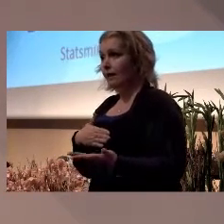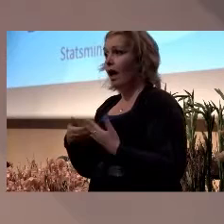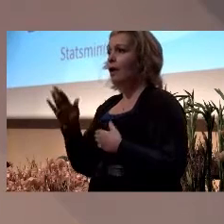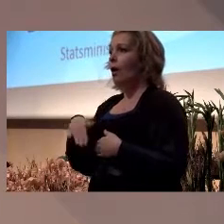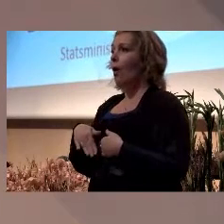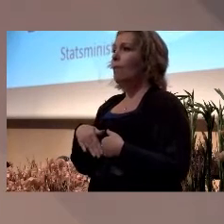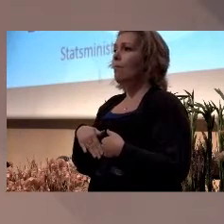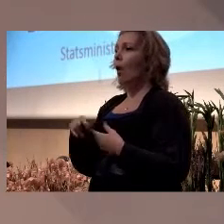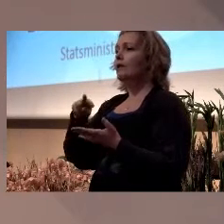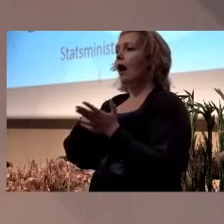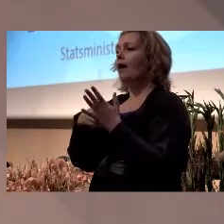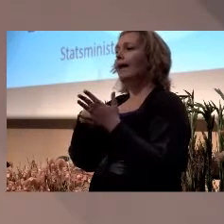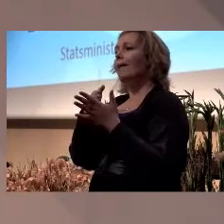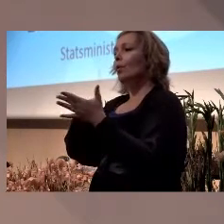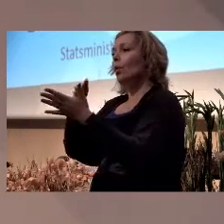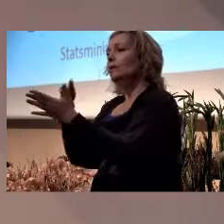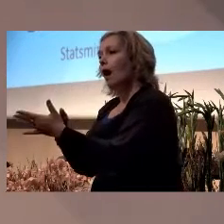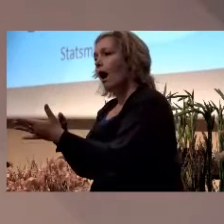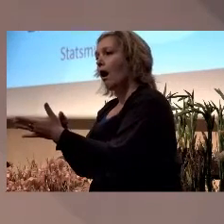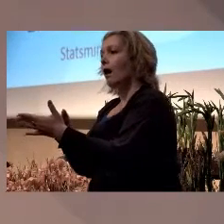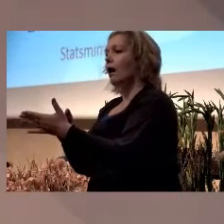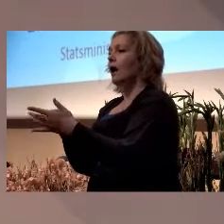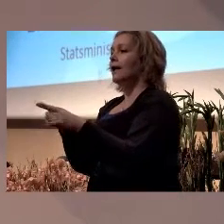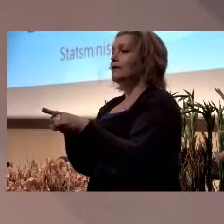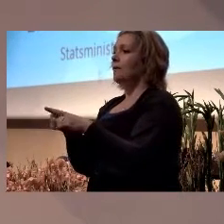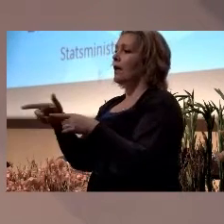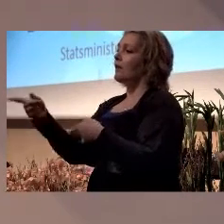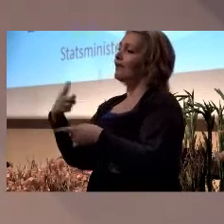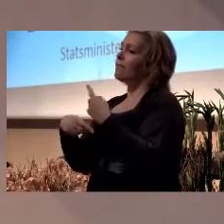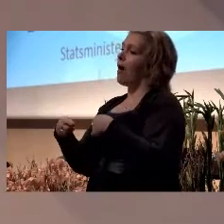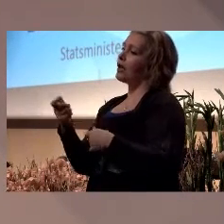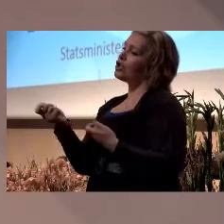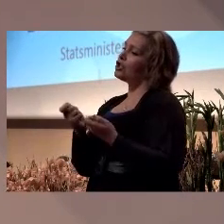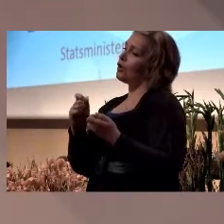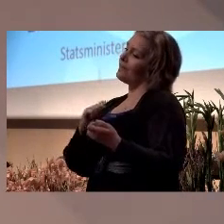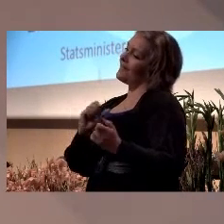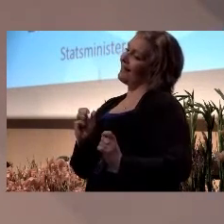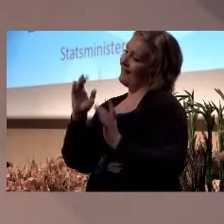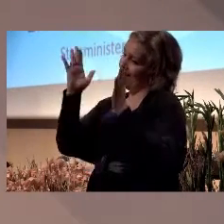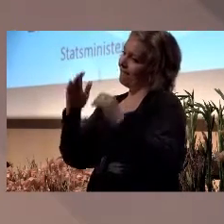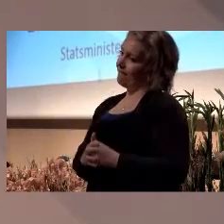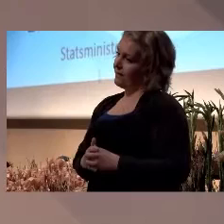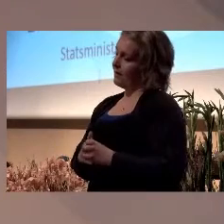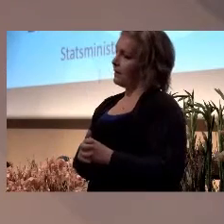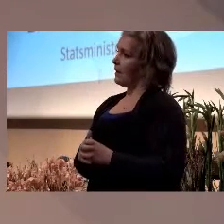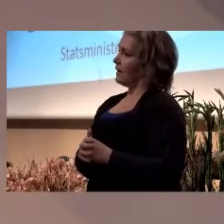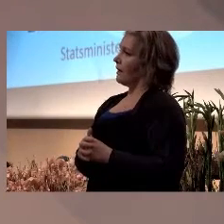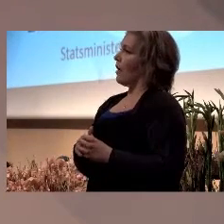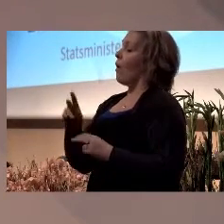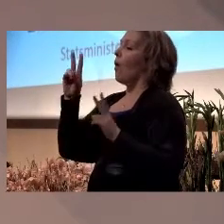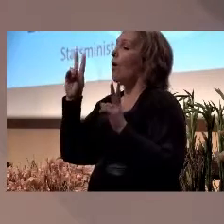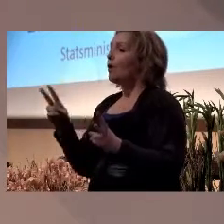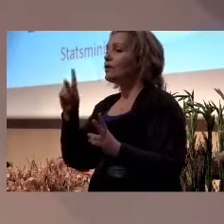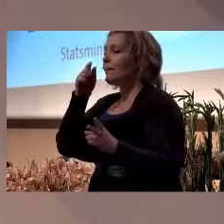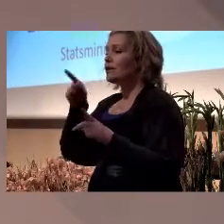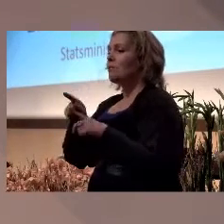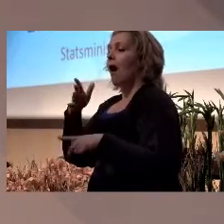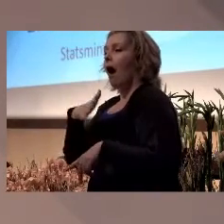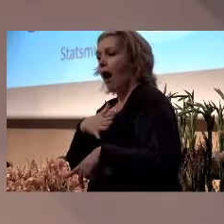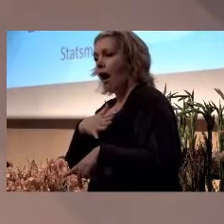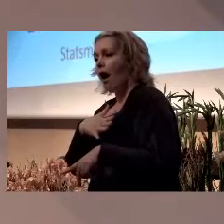seg om å kunne takle motgang og ta tilbake styringen over sitt eget liv. Det gjelder ikke minst mennesker som